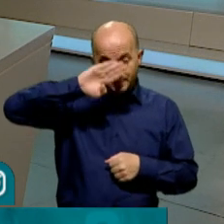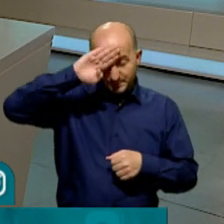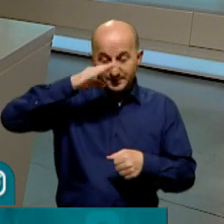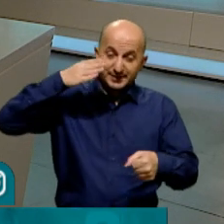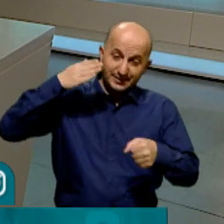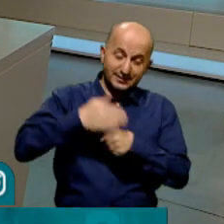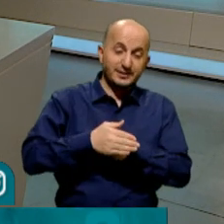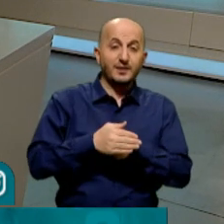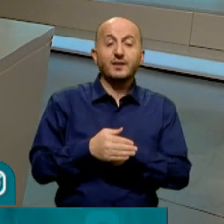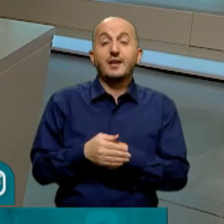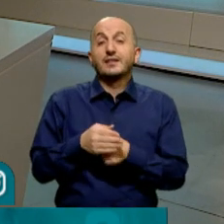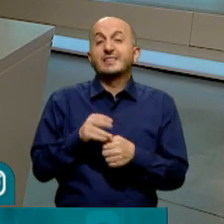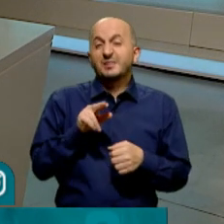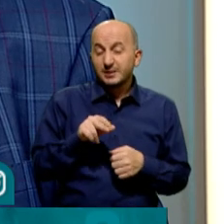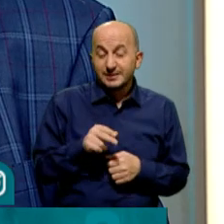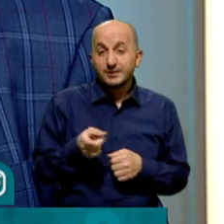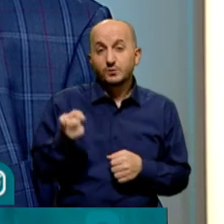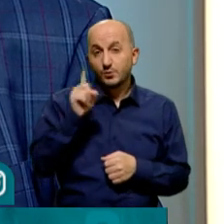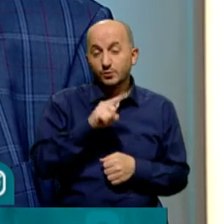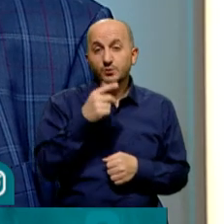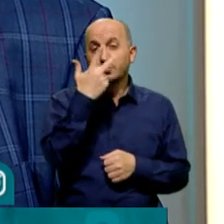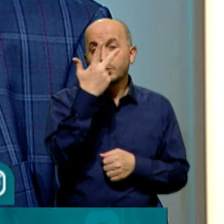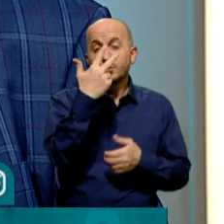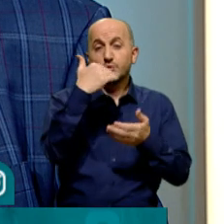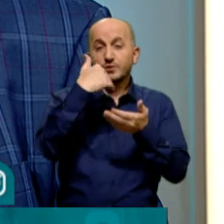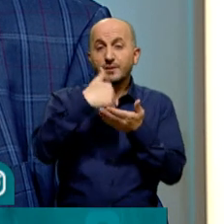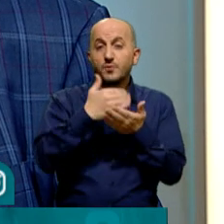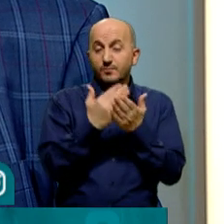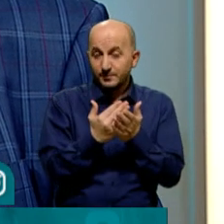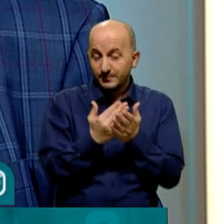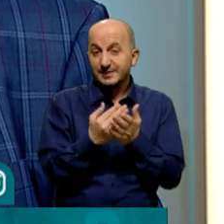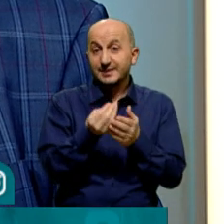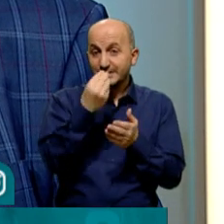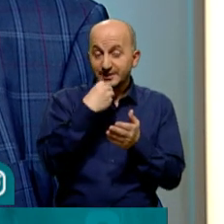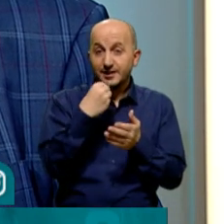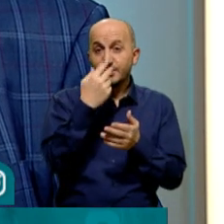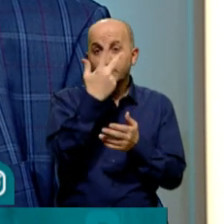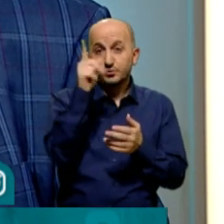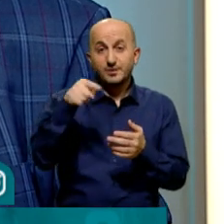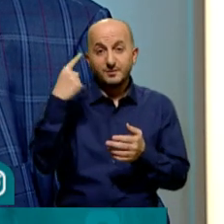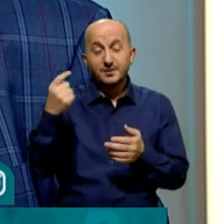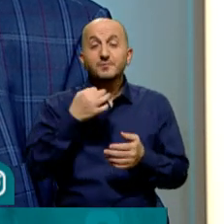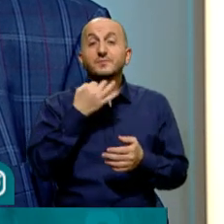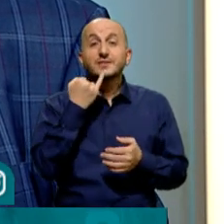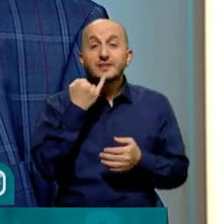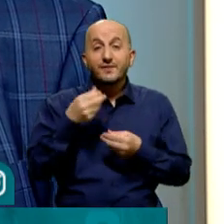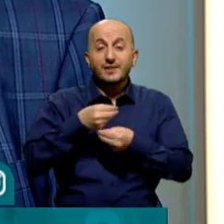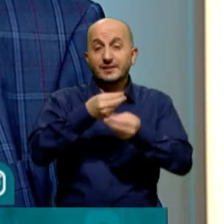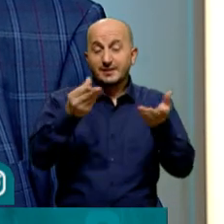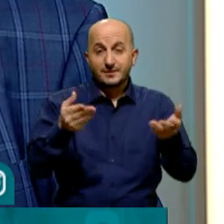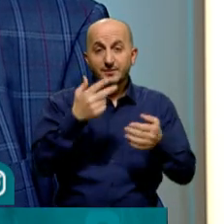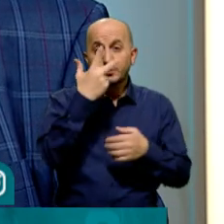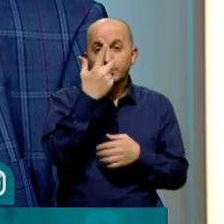kurban hükmüne tabidir. Dolayısıyla üçte birini yer, üçte birini misafirlere ikram eder, üçte birini